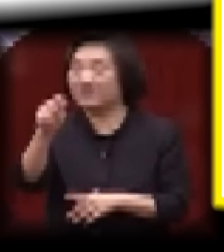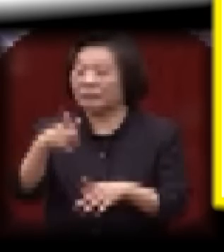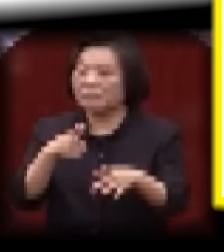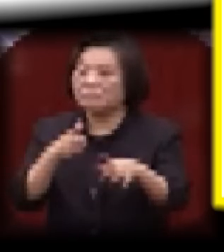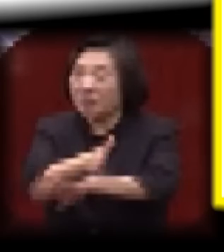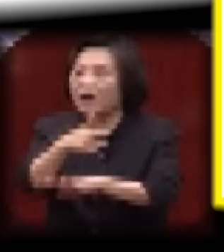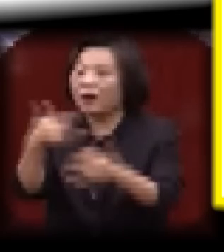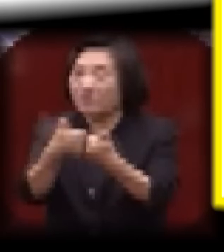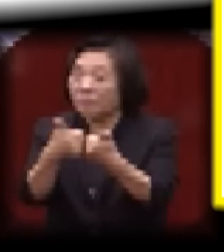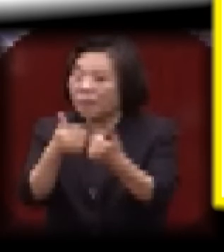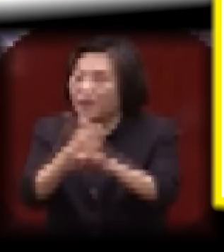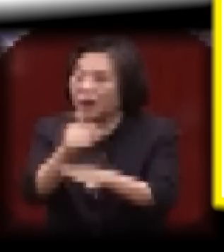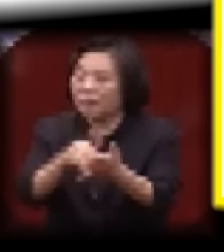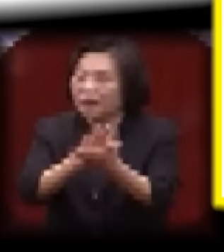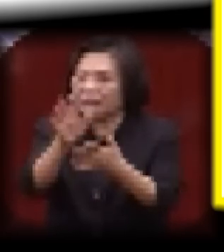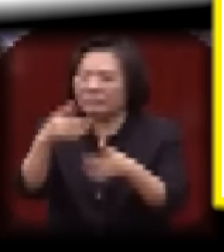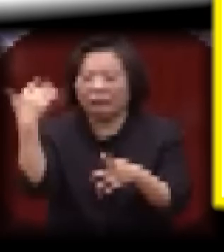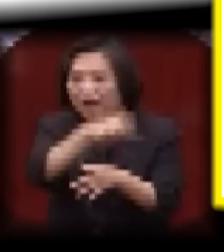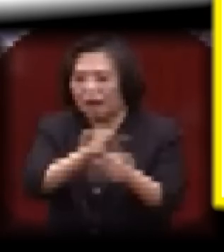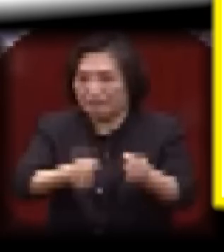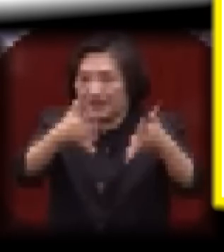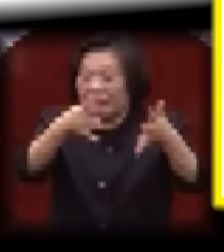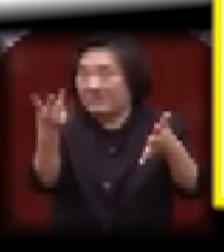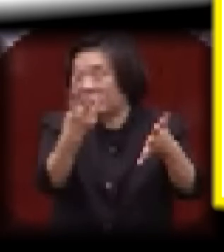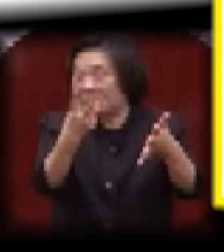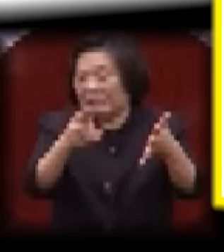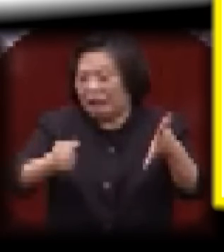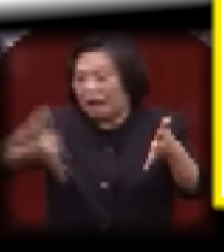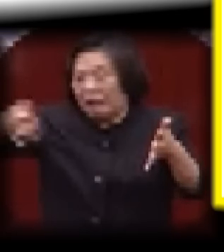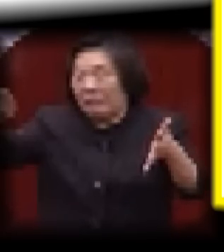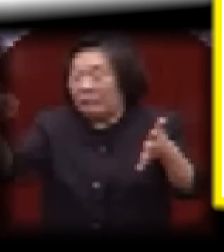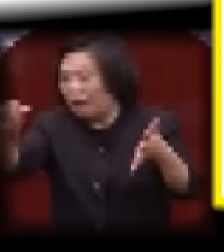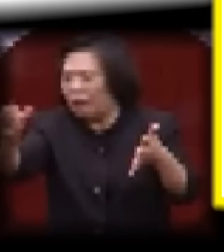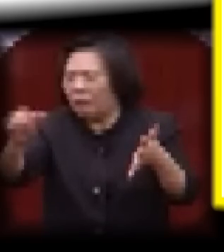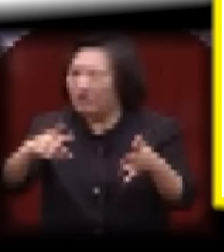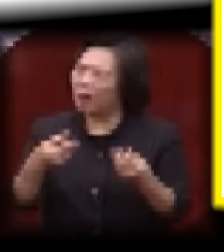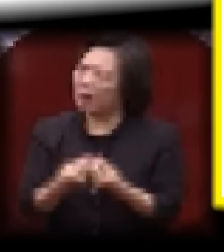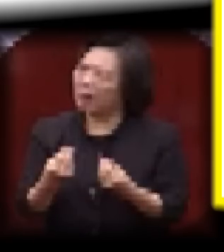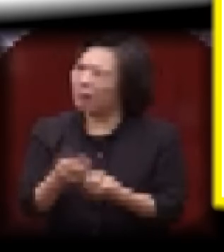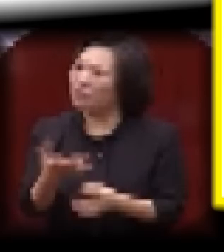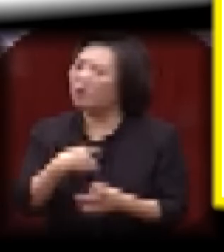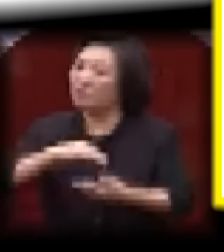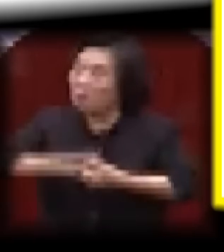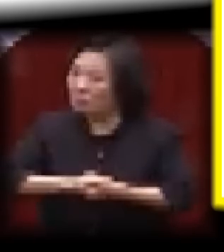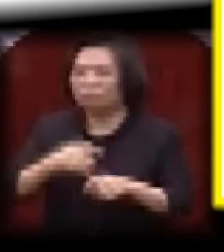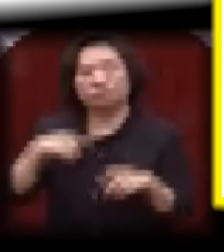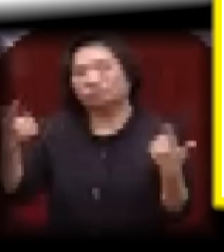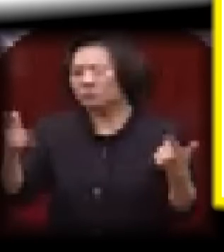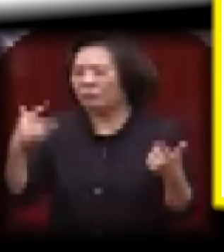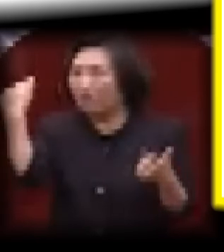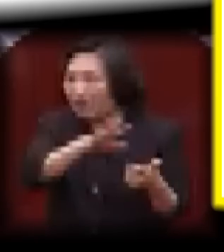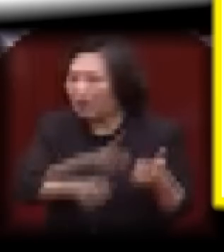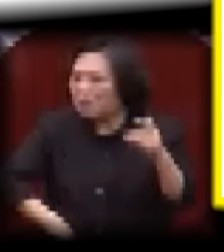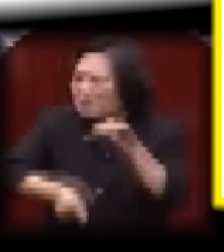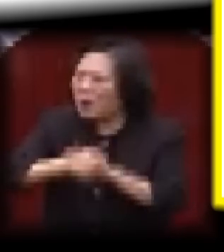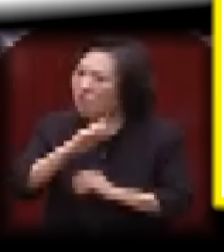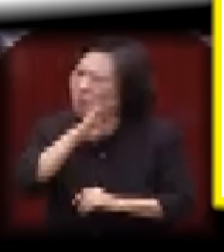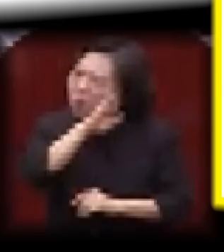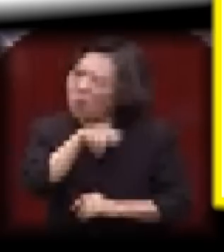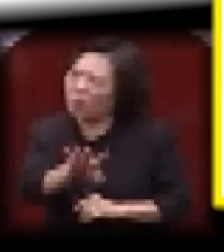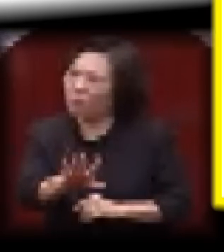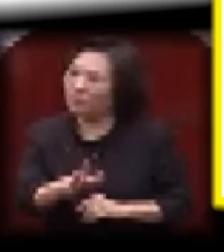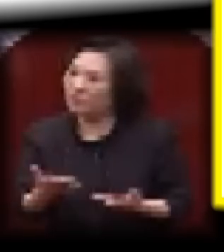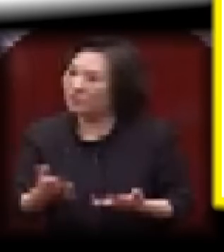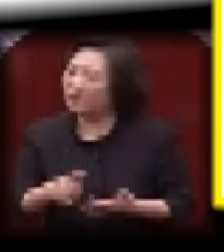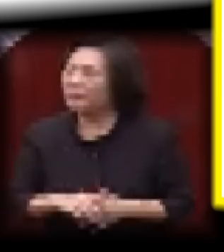成五栋，建筑量体暴增，这也不是我决定。OK， 再来是这样，当时在大巨蛋的设计有一个问